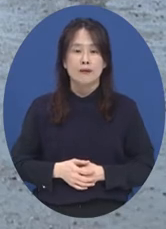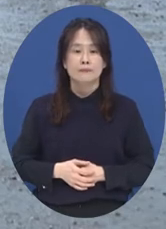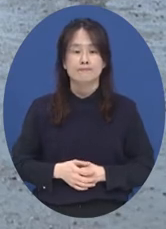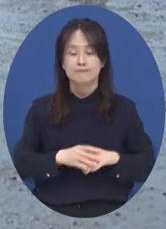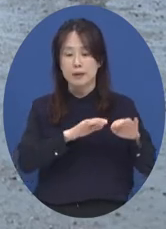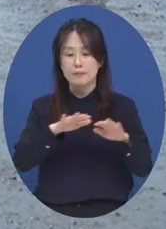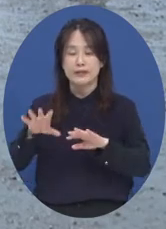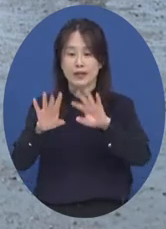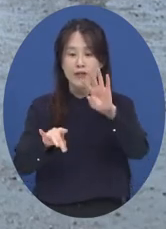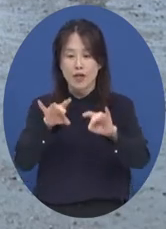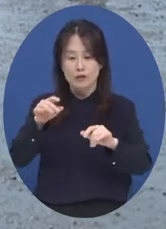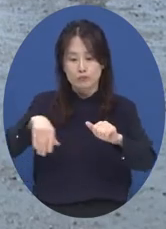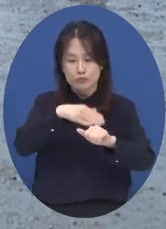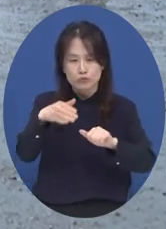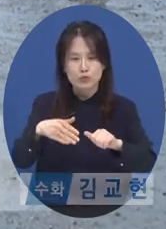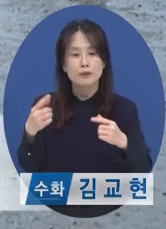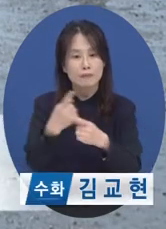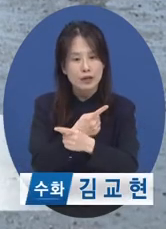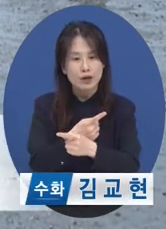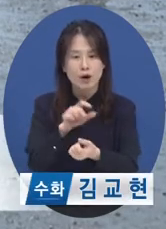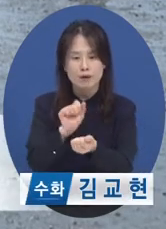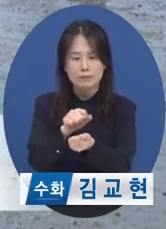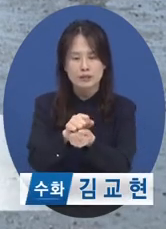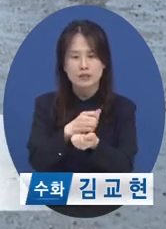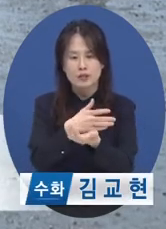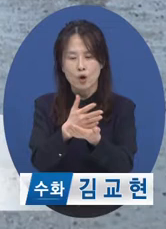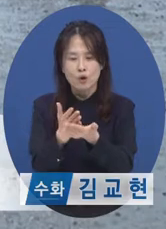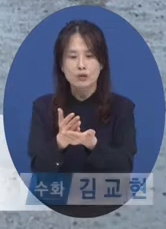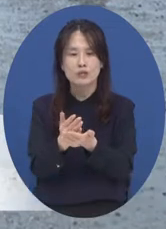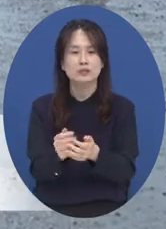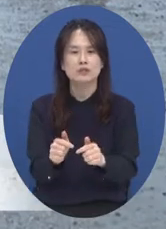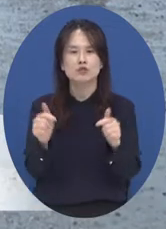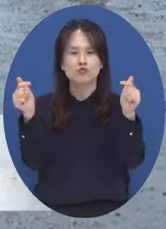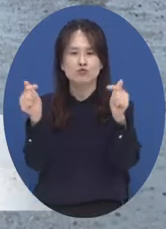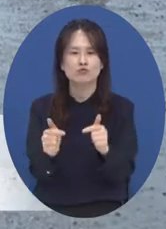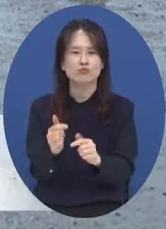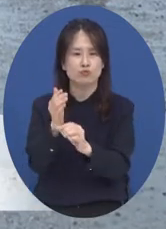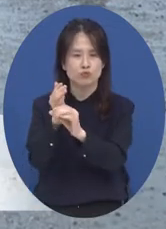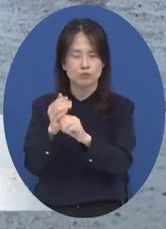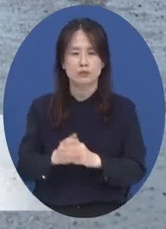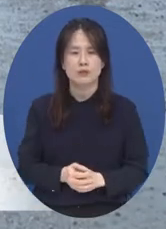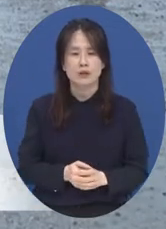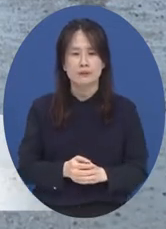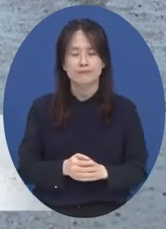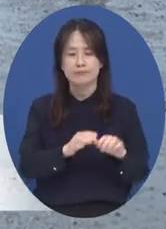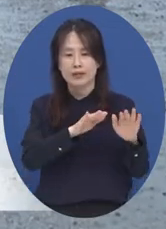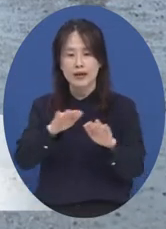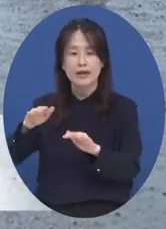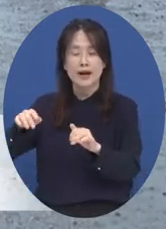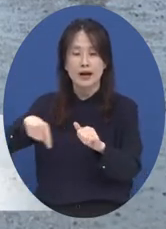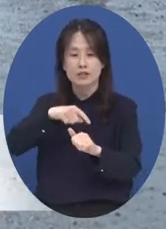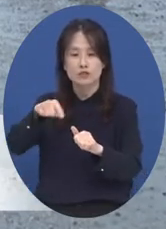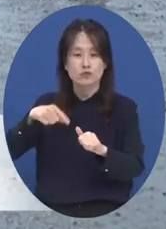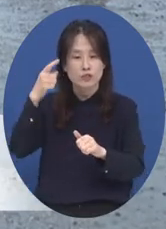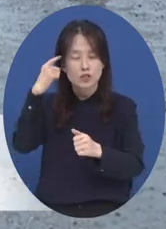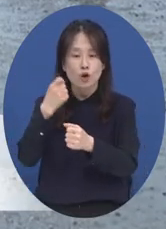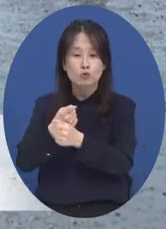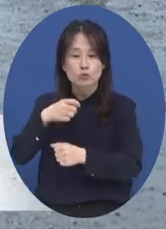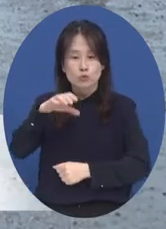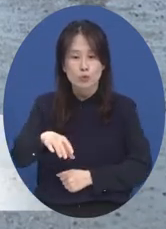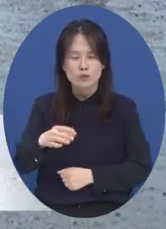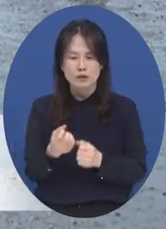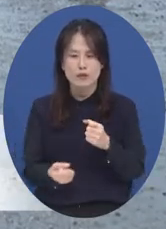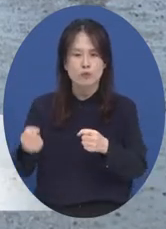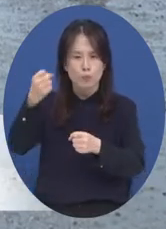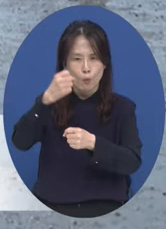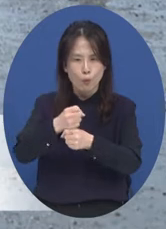경기도의 갯벌 환경이 변하면서 바지락을 비롯한 폐류 생산량이 줄고 있는데요. 경기도 해양수산자원연구소가 이런 갯벌